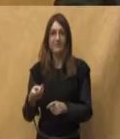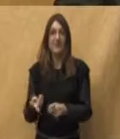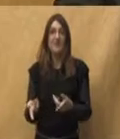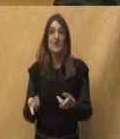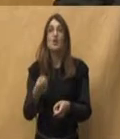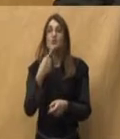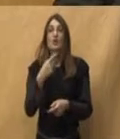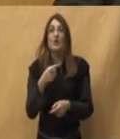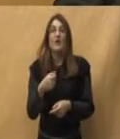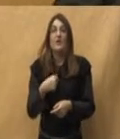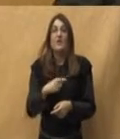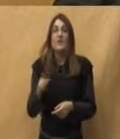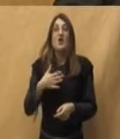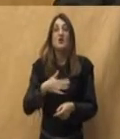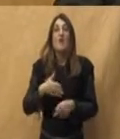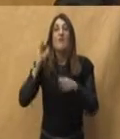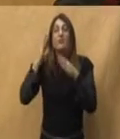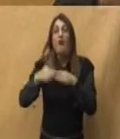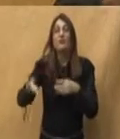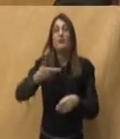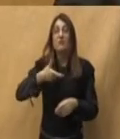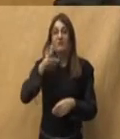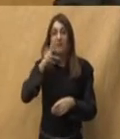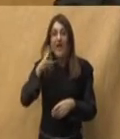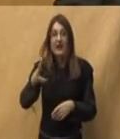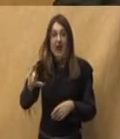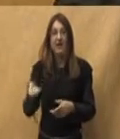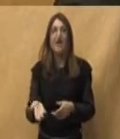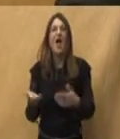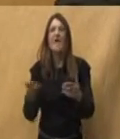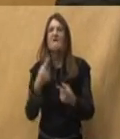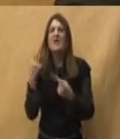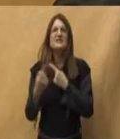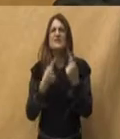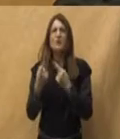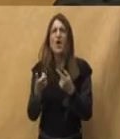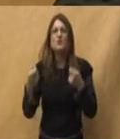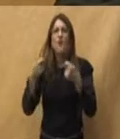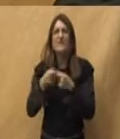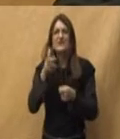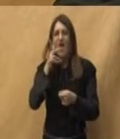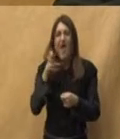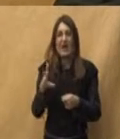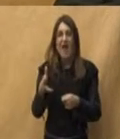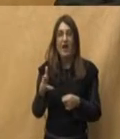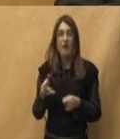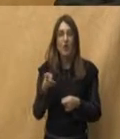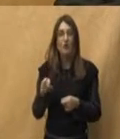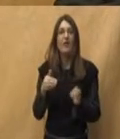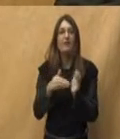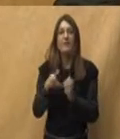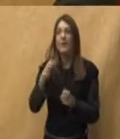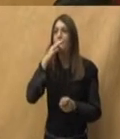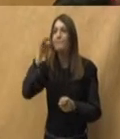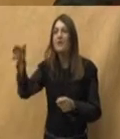ne želim, a to je rak. A o tome kakva je situacija sa rakom, mi ćemo se kasnije na to vratiti, najbolje bi bilo